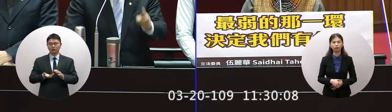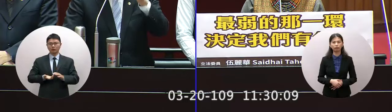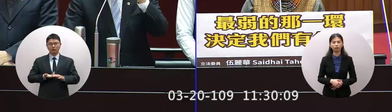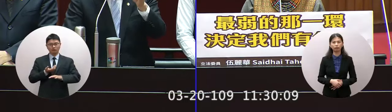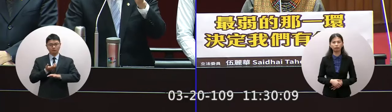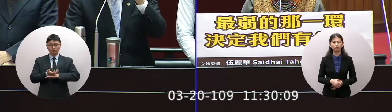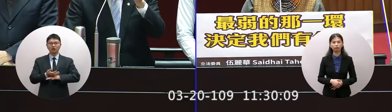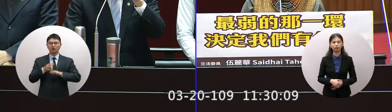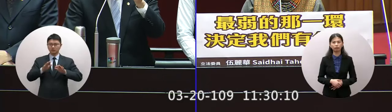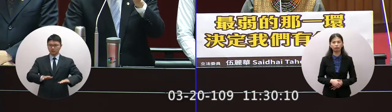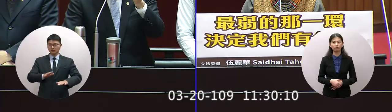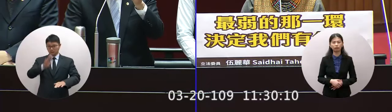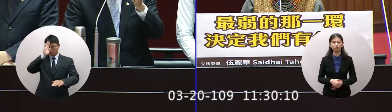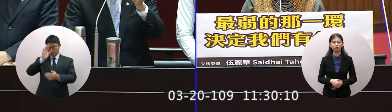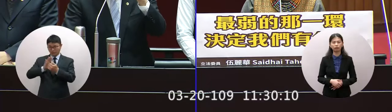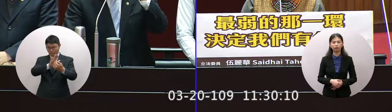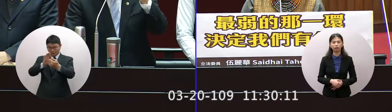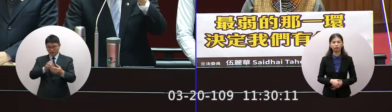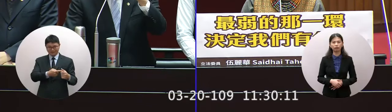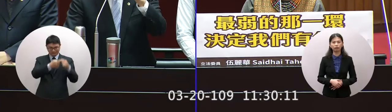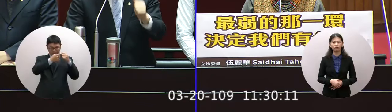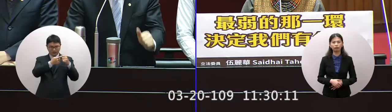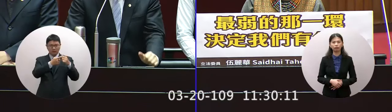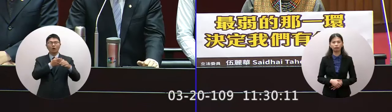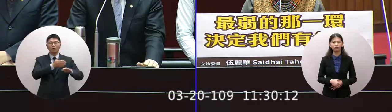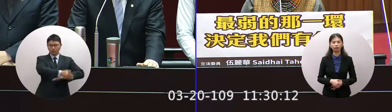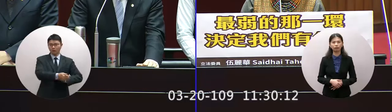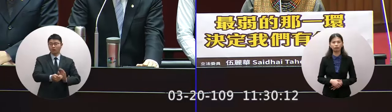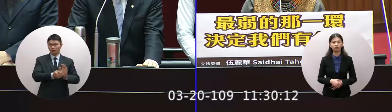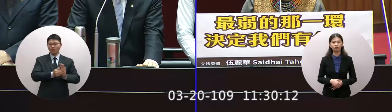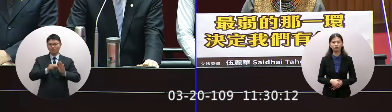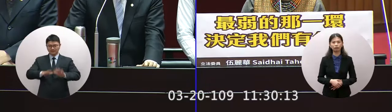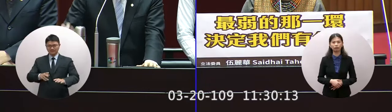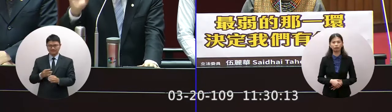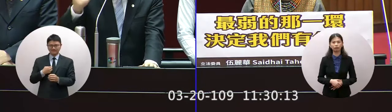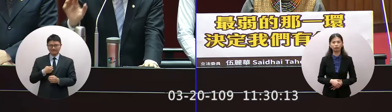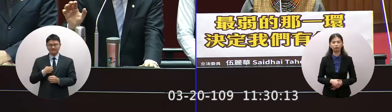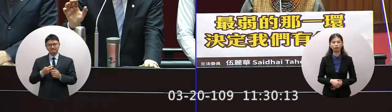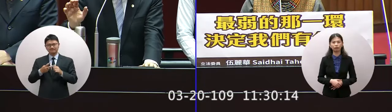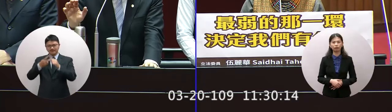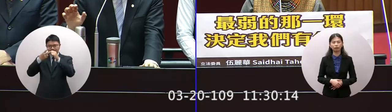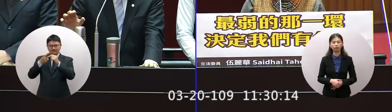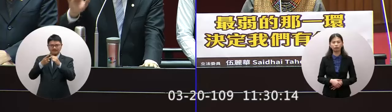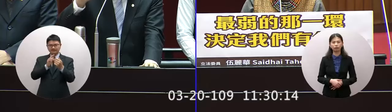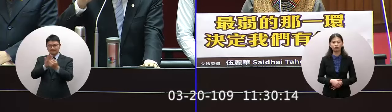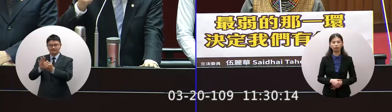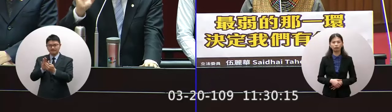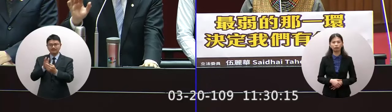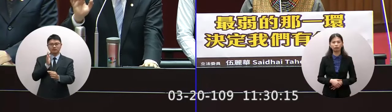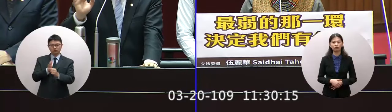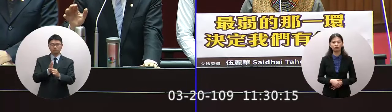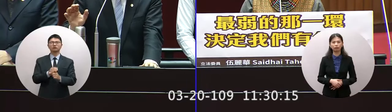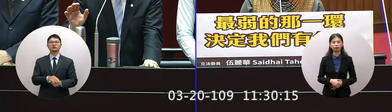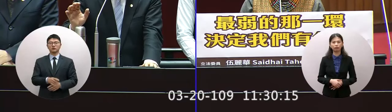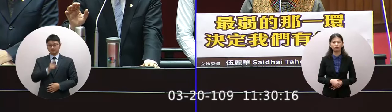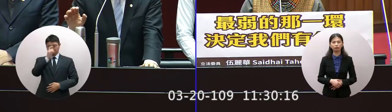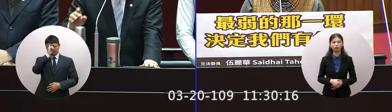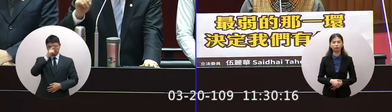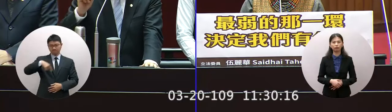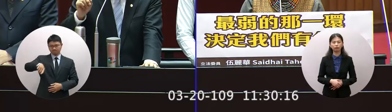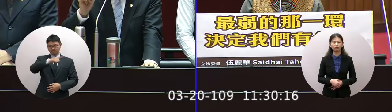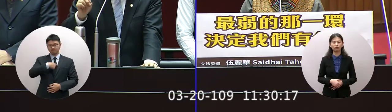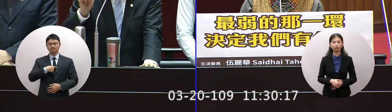波，现在战战兢兢正在防守第二波，请大家要